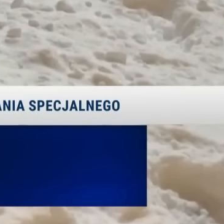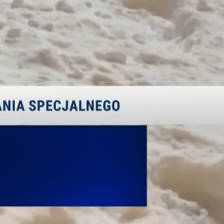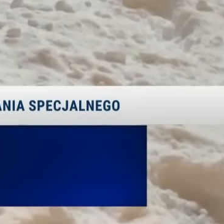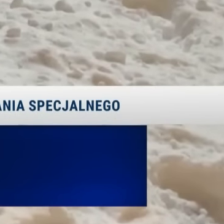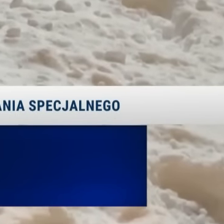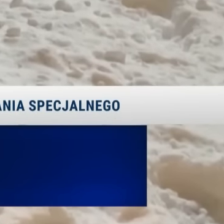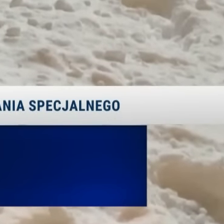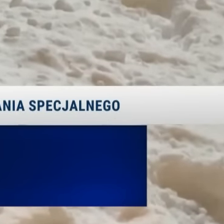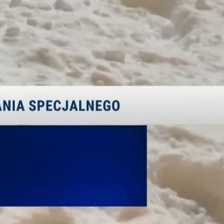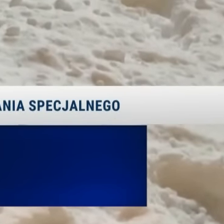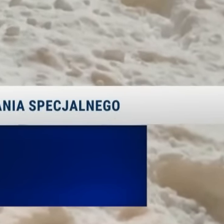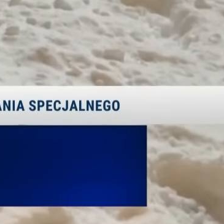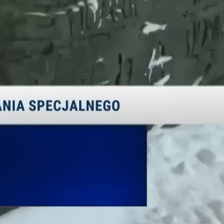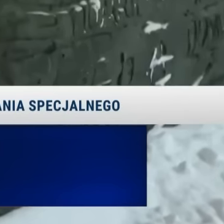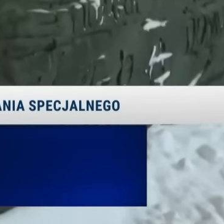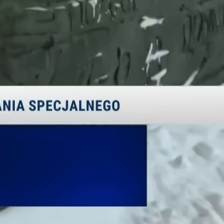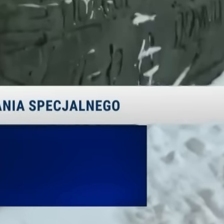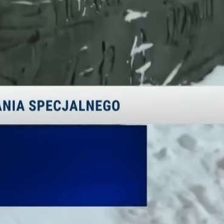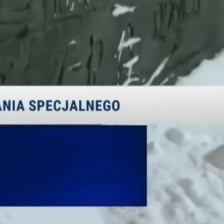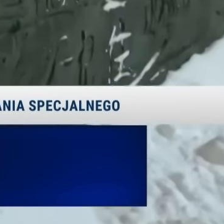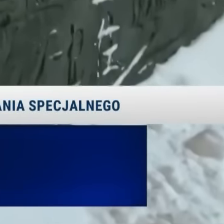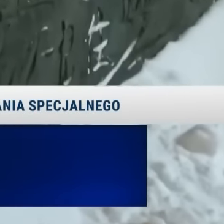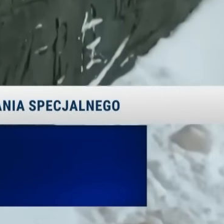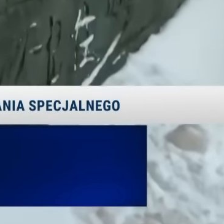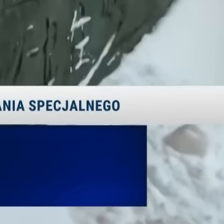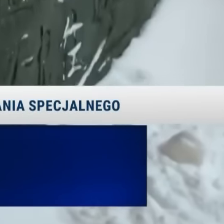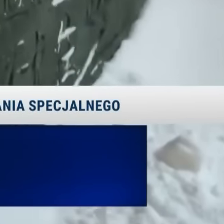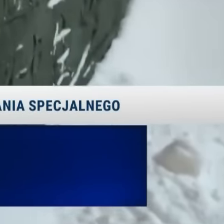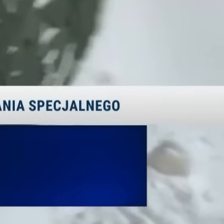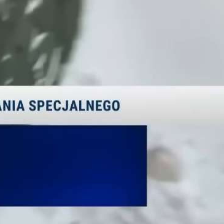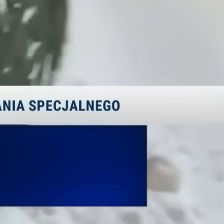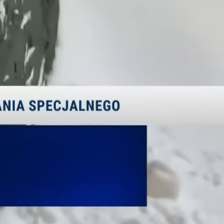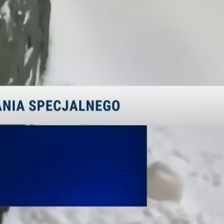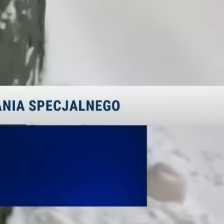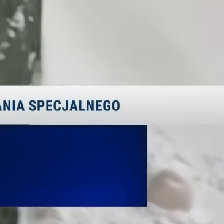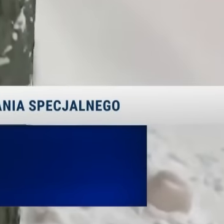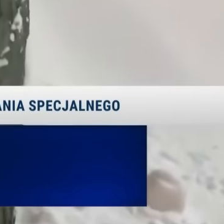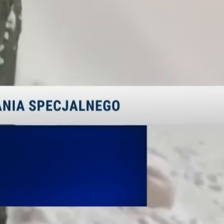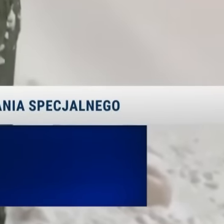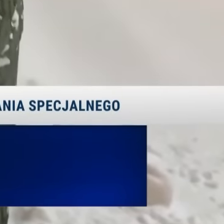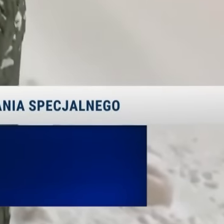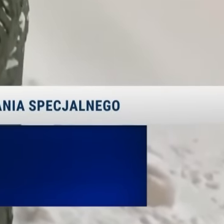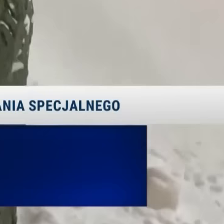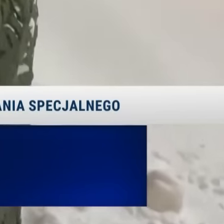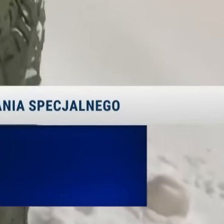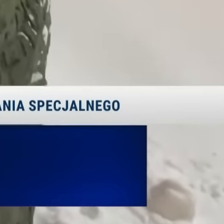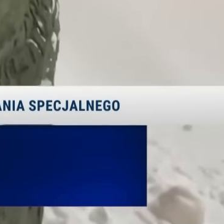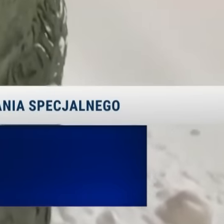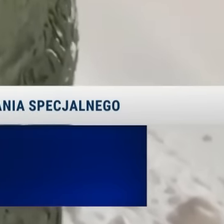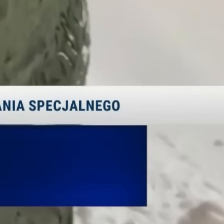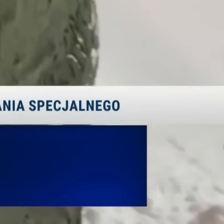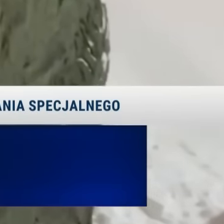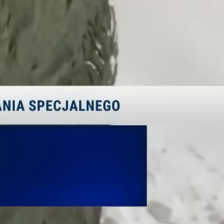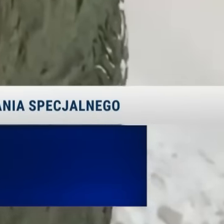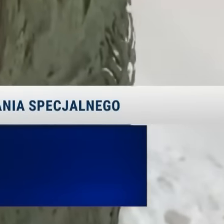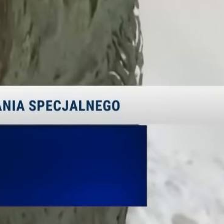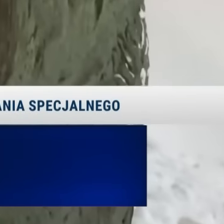rzeczywiście akt bardzo ogromnej odwagi, powrót do Rosji. Wyrok, który usłyszał łącznie, czyli te 30 lat,